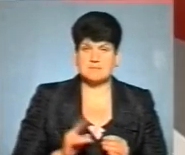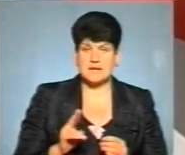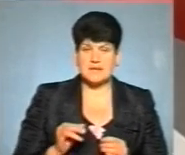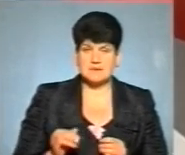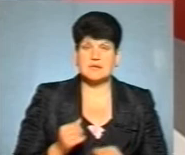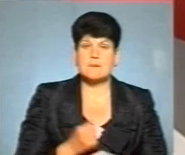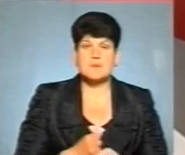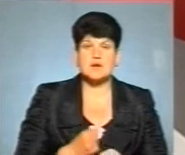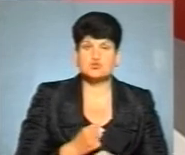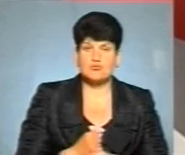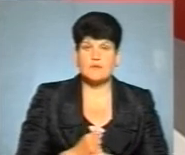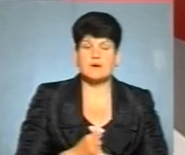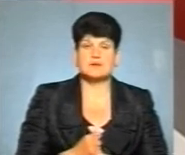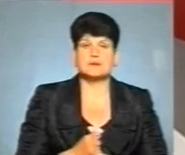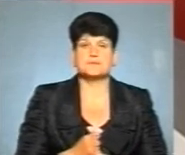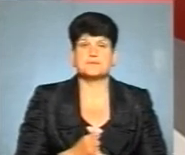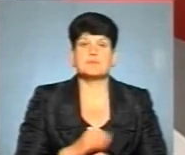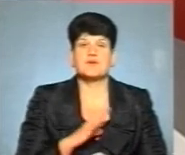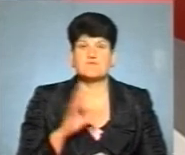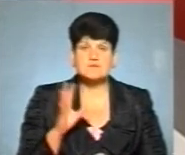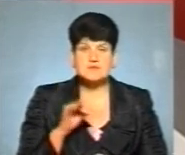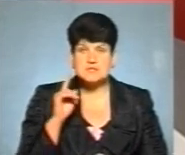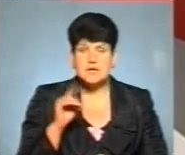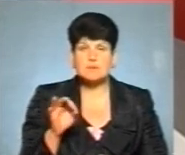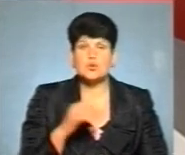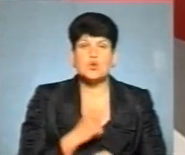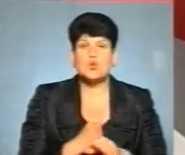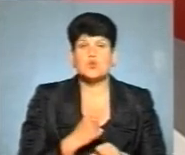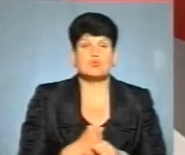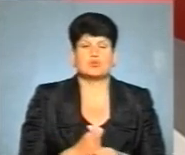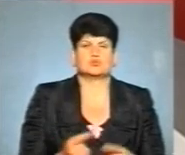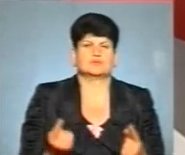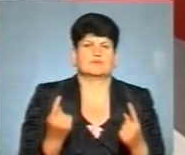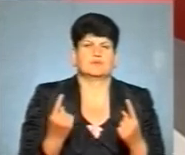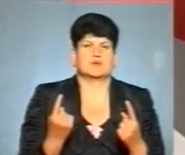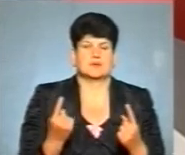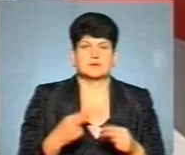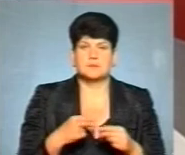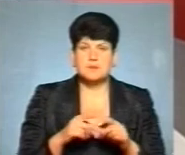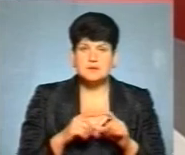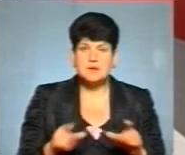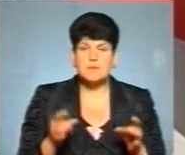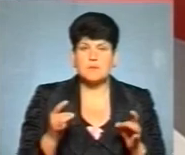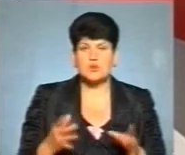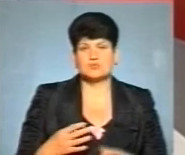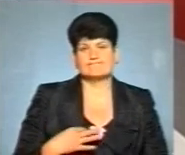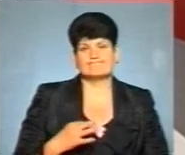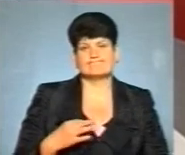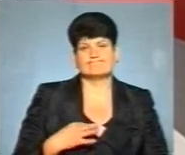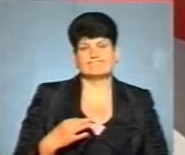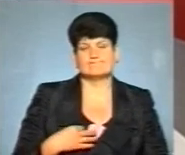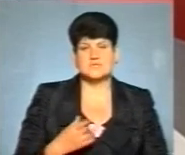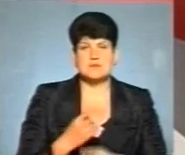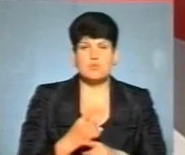все-таки працювали попри заборони. Зокрема, ми всі знаємо про роботу одного з великих гіпермаркетів, який просто ігнорував ці